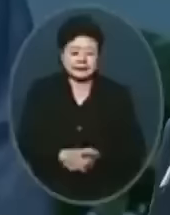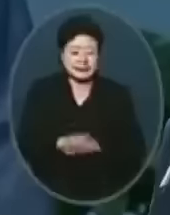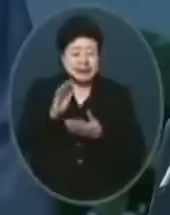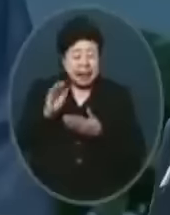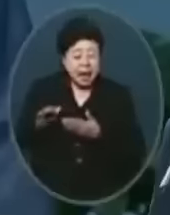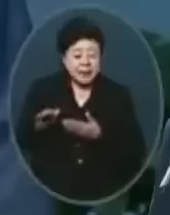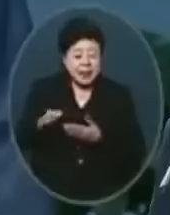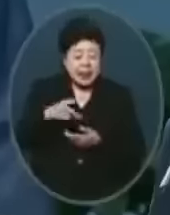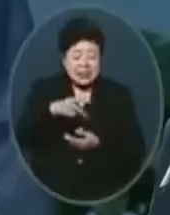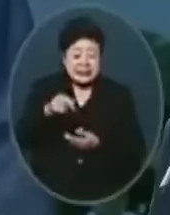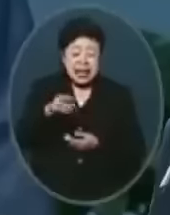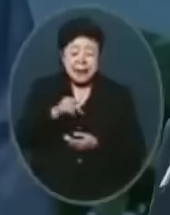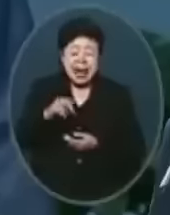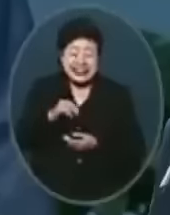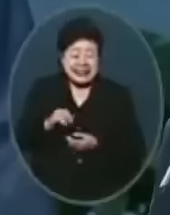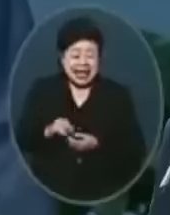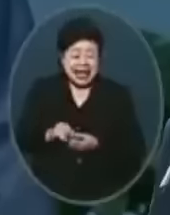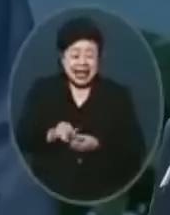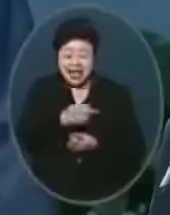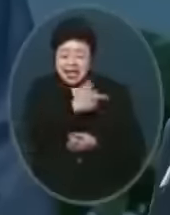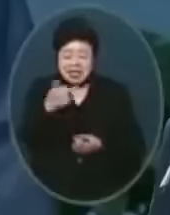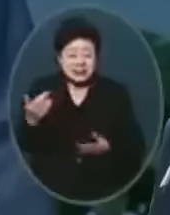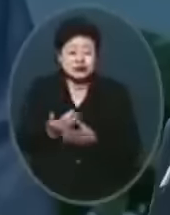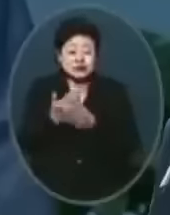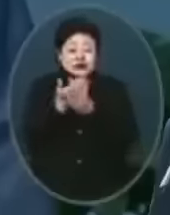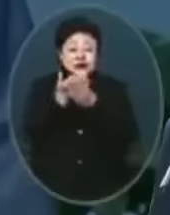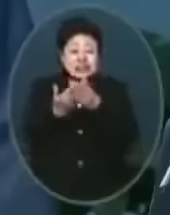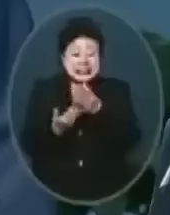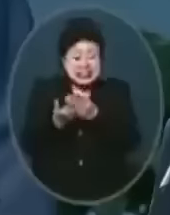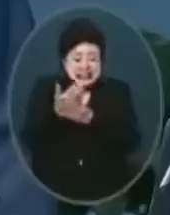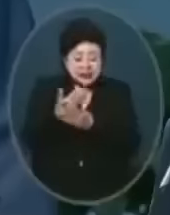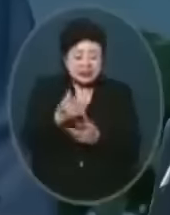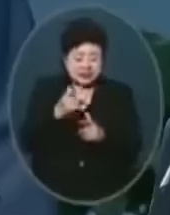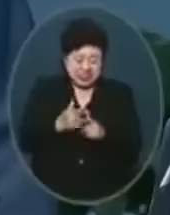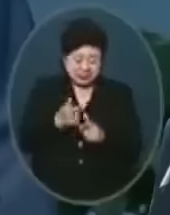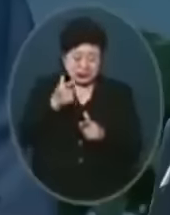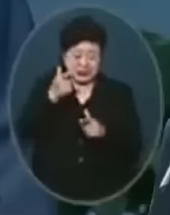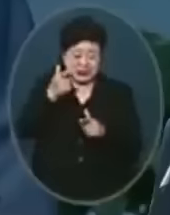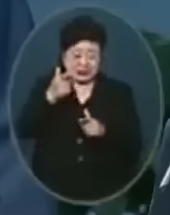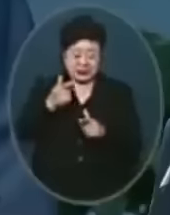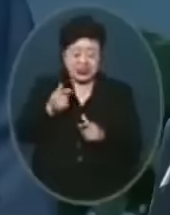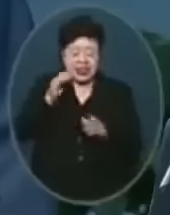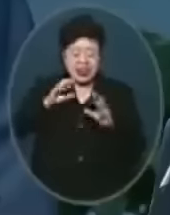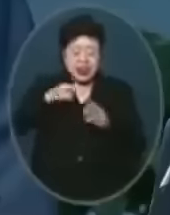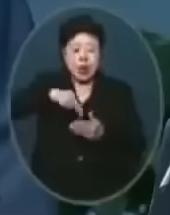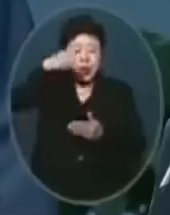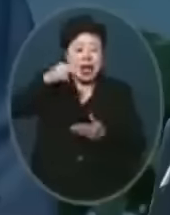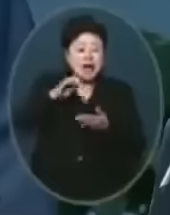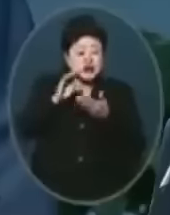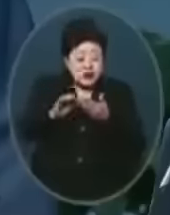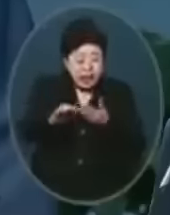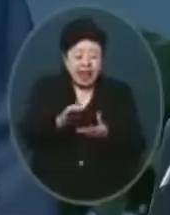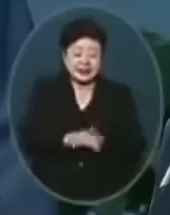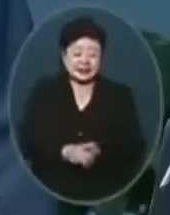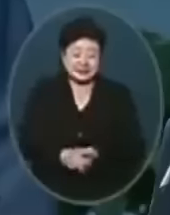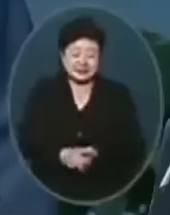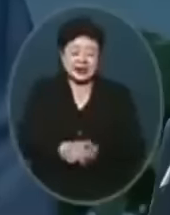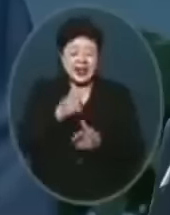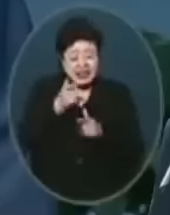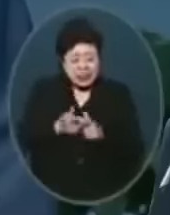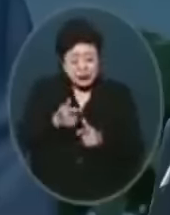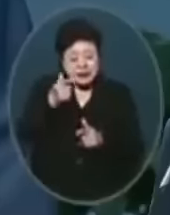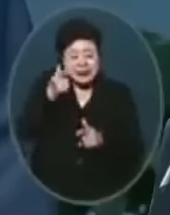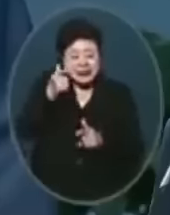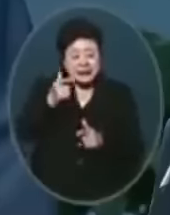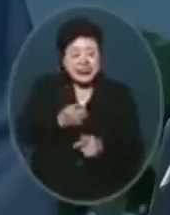그 다음 이번은 사마리아에 큰 부흥이 일어났었습니다. 예수님이 천국에 가시고 난 다음에